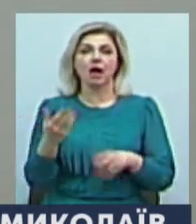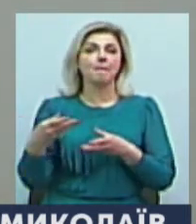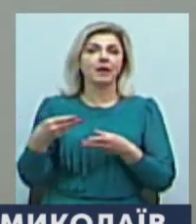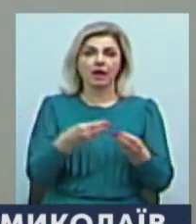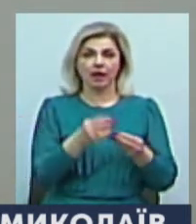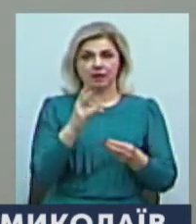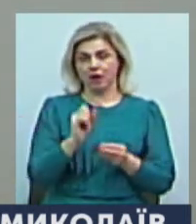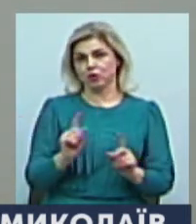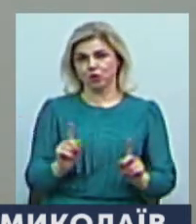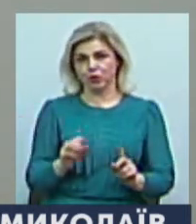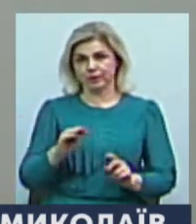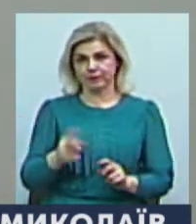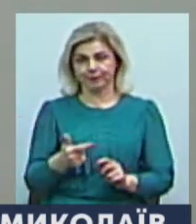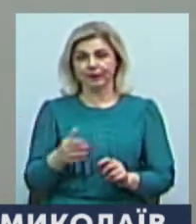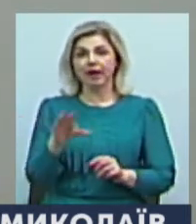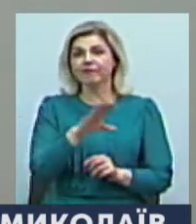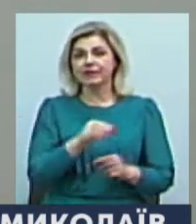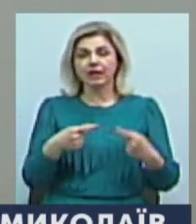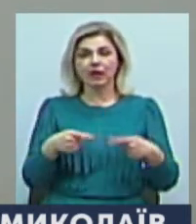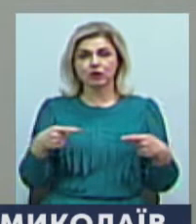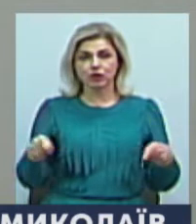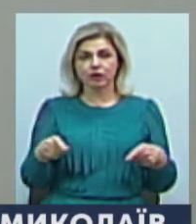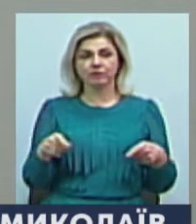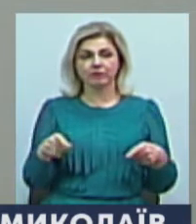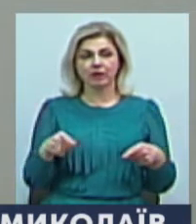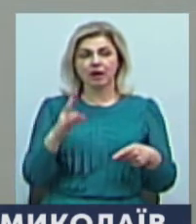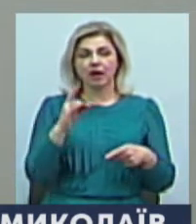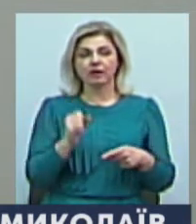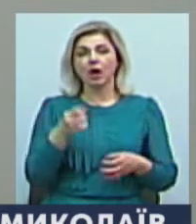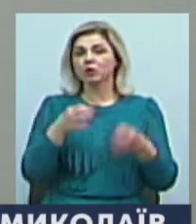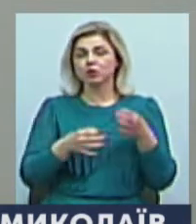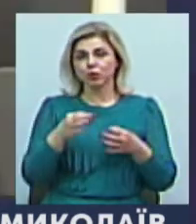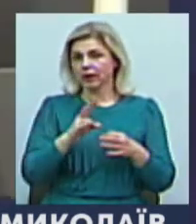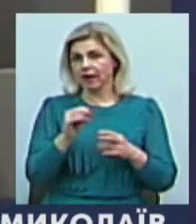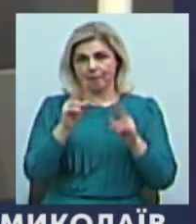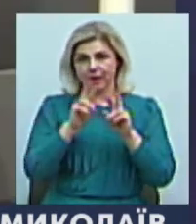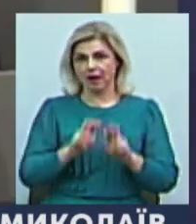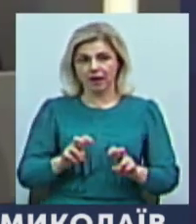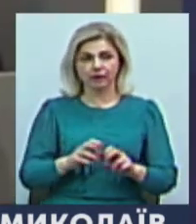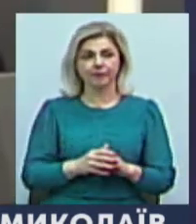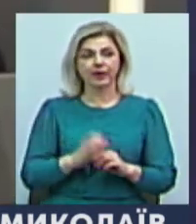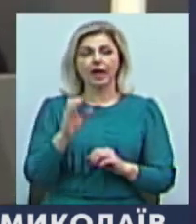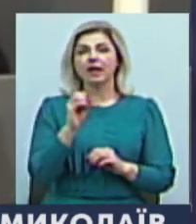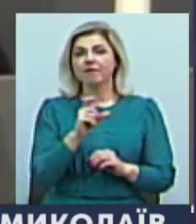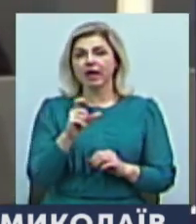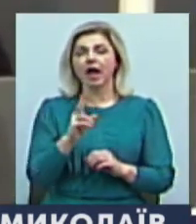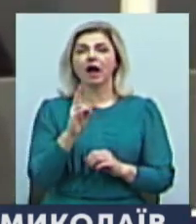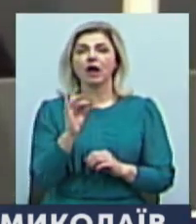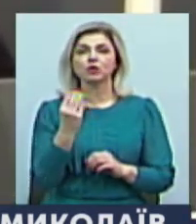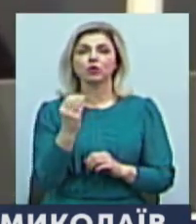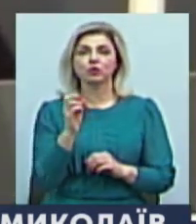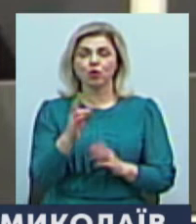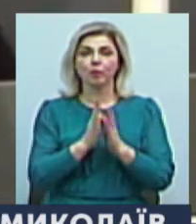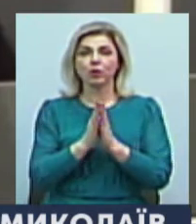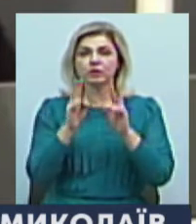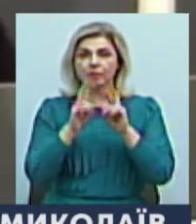на щось. Все інше наново суд не переглядає. Євген Краснощок просив переглянути вирок